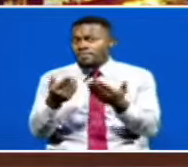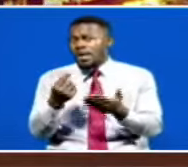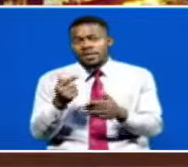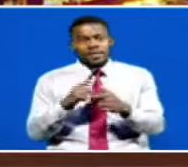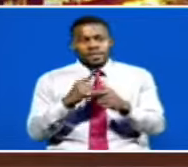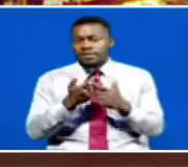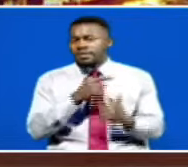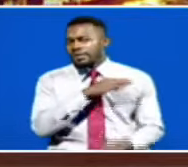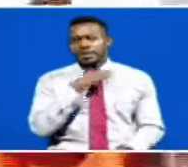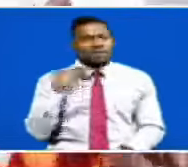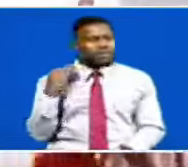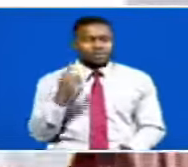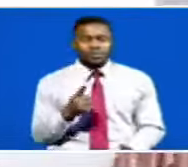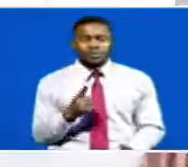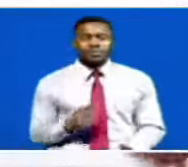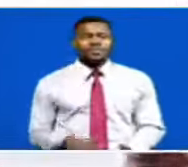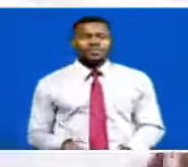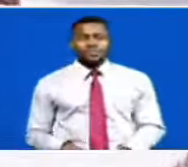hayo.